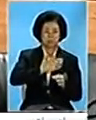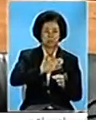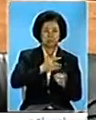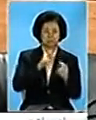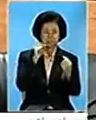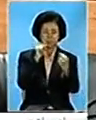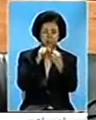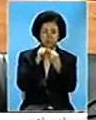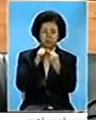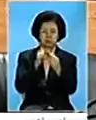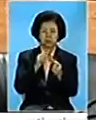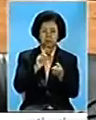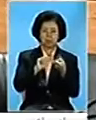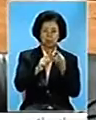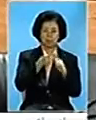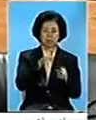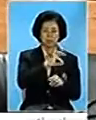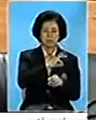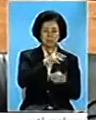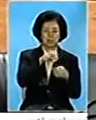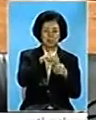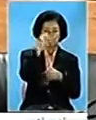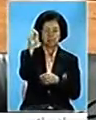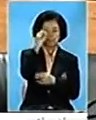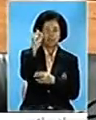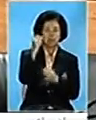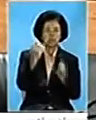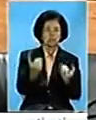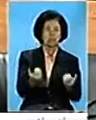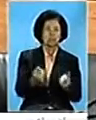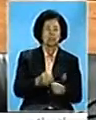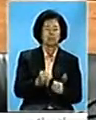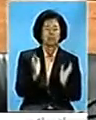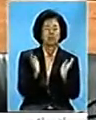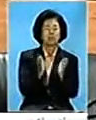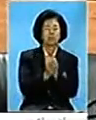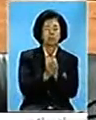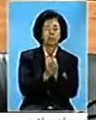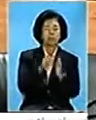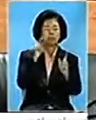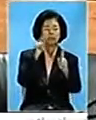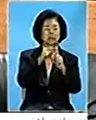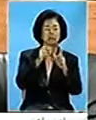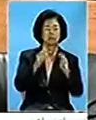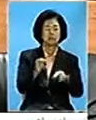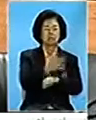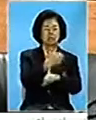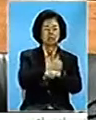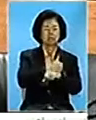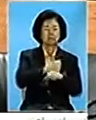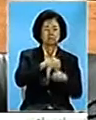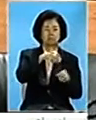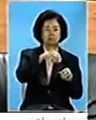ก็เป็นเรื่องของเพื่อนสมาชิกในสภานิติบัญญัติแห่งนี้อาจจะรวมไปถึงนักการเมืองท้องถิ่นนัก